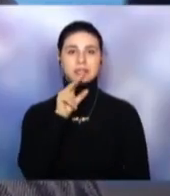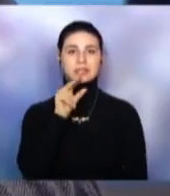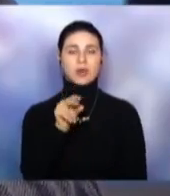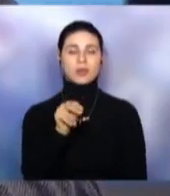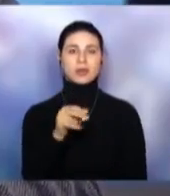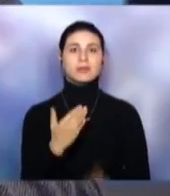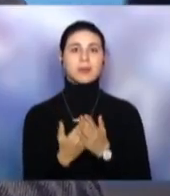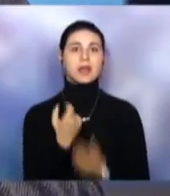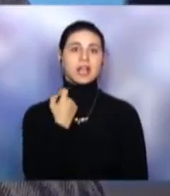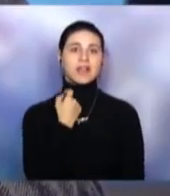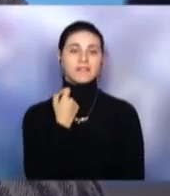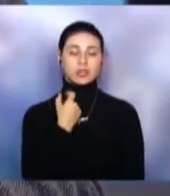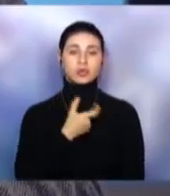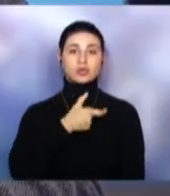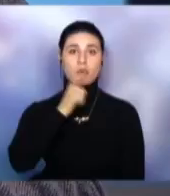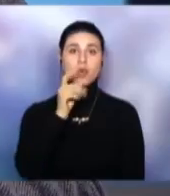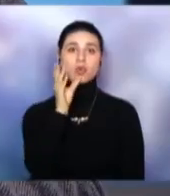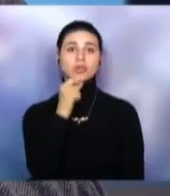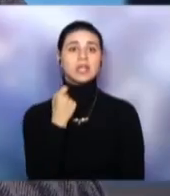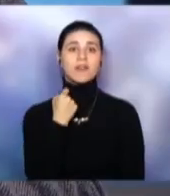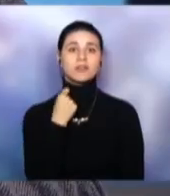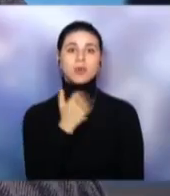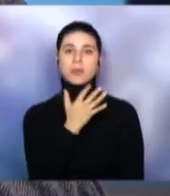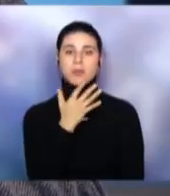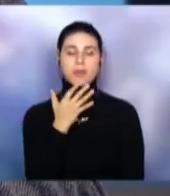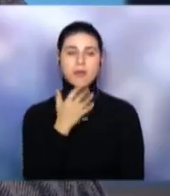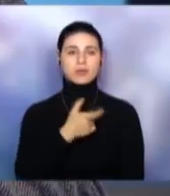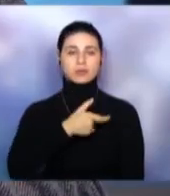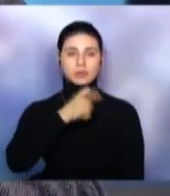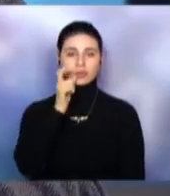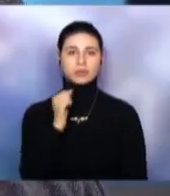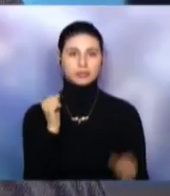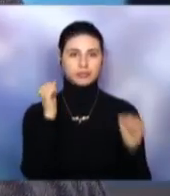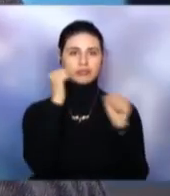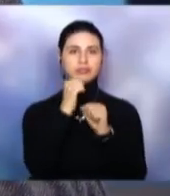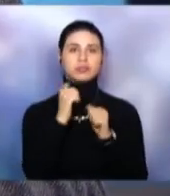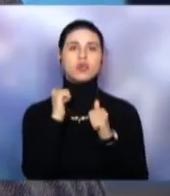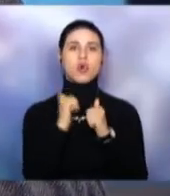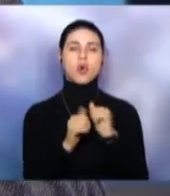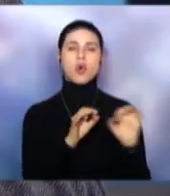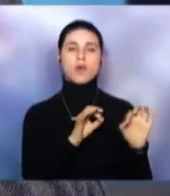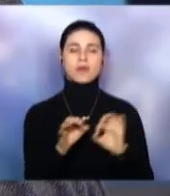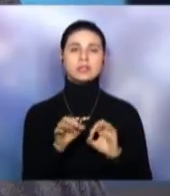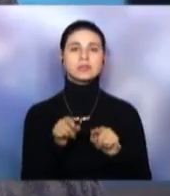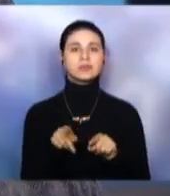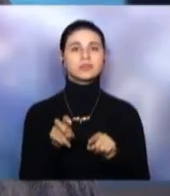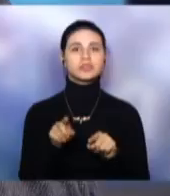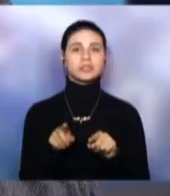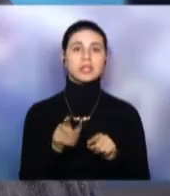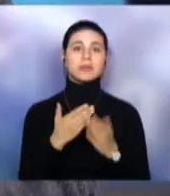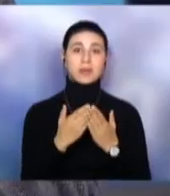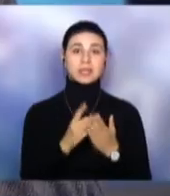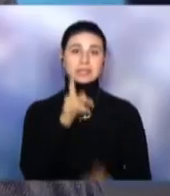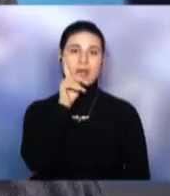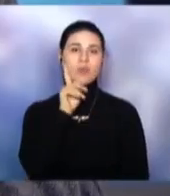დავიწყეთ ალკოჰოლით. ალკოჰოლის ჭარბი მოხმარება, როგორც ყოველთვის იწვევს